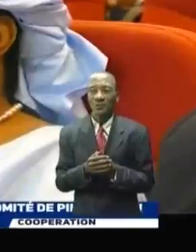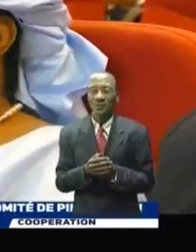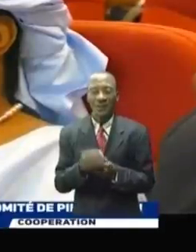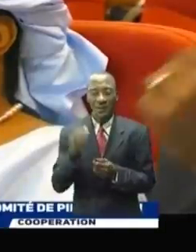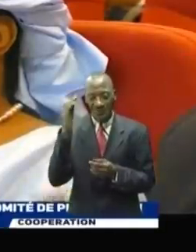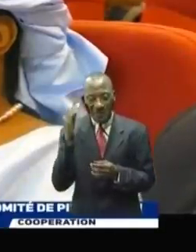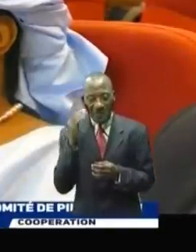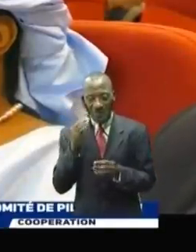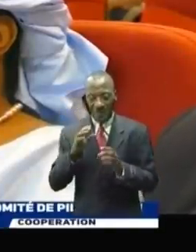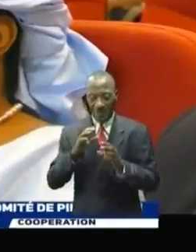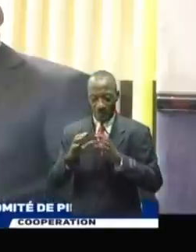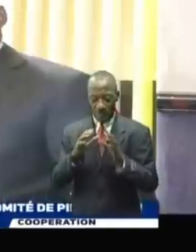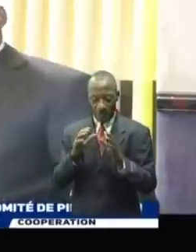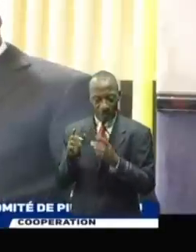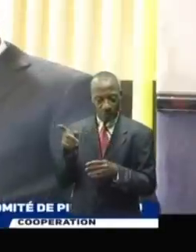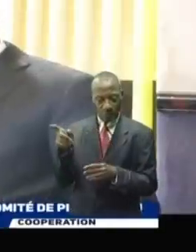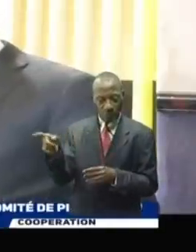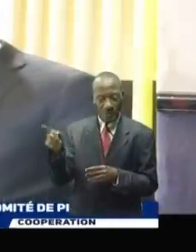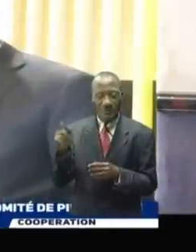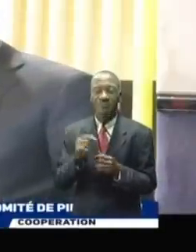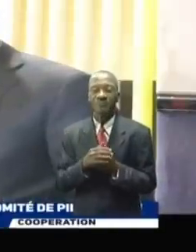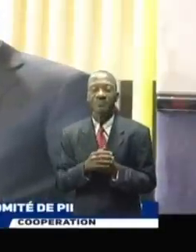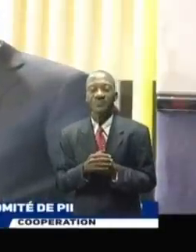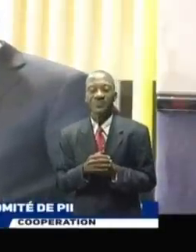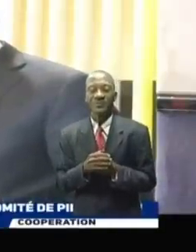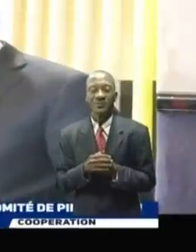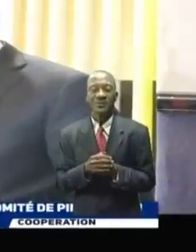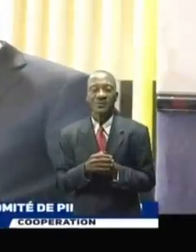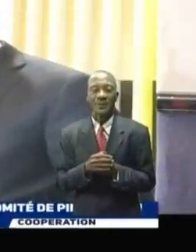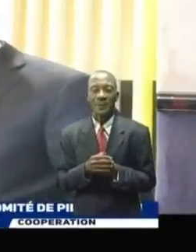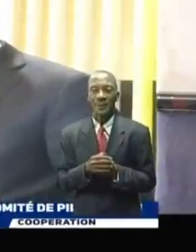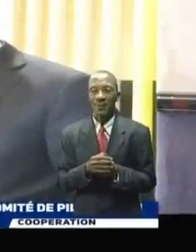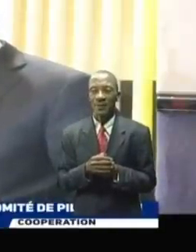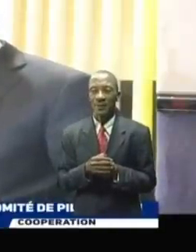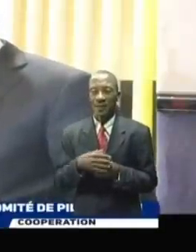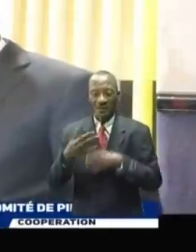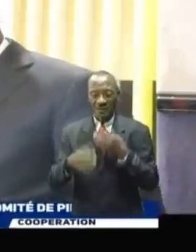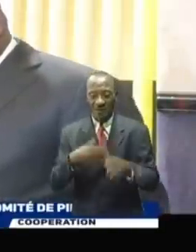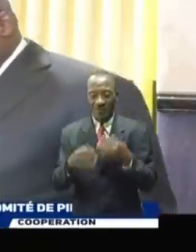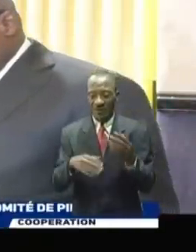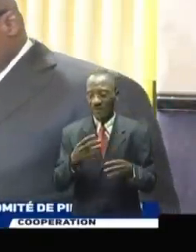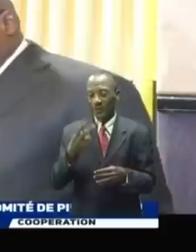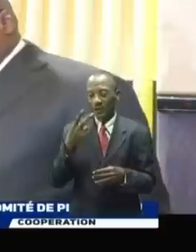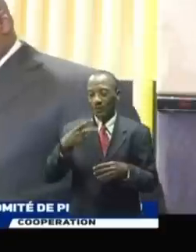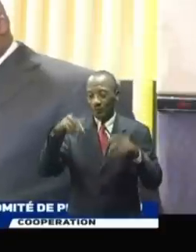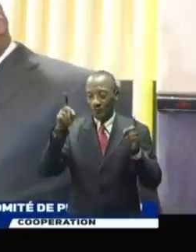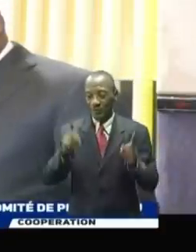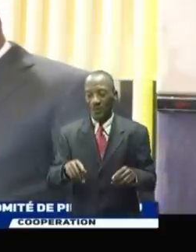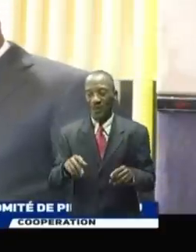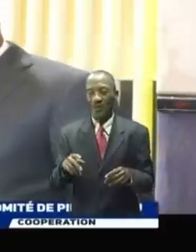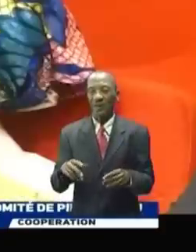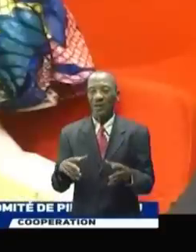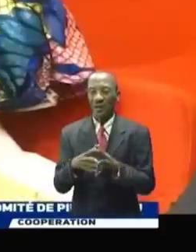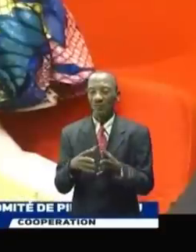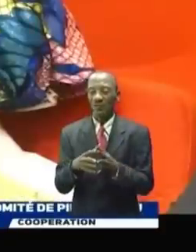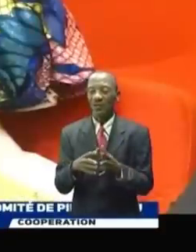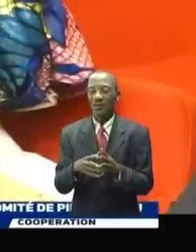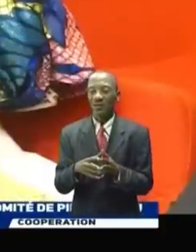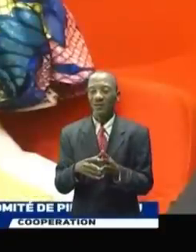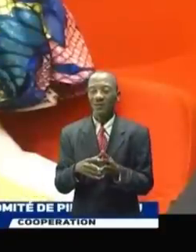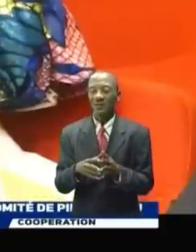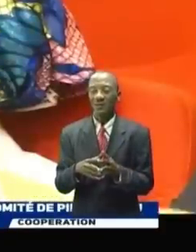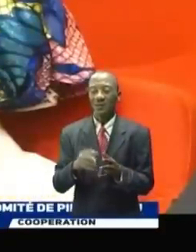2024-2028. Nicolas Kazadi Kadimanzouji, ministre congolais des Finances, président en exercice du comité